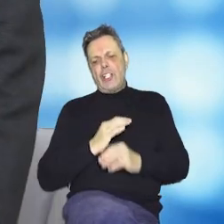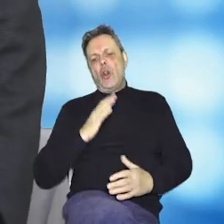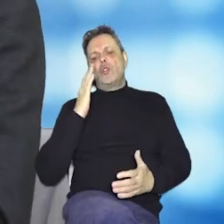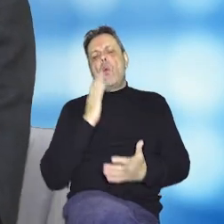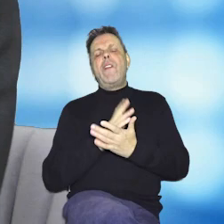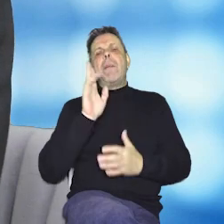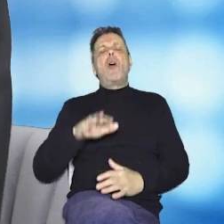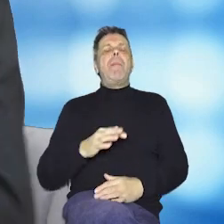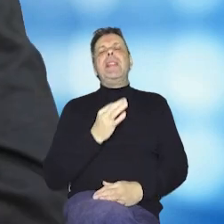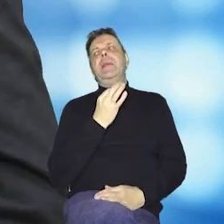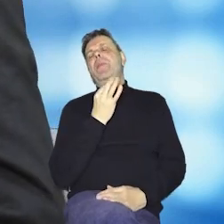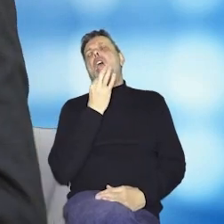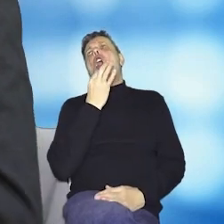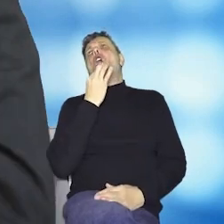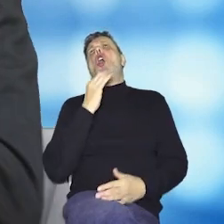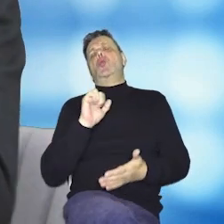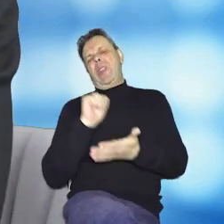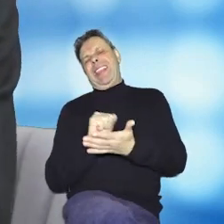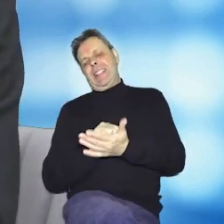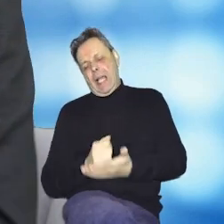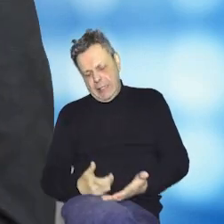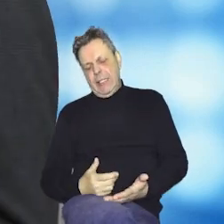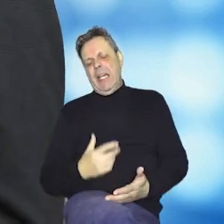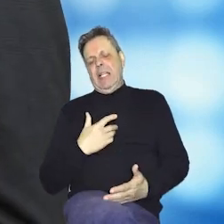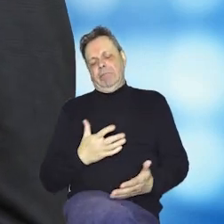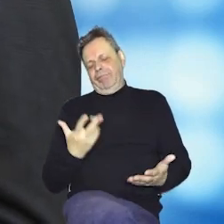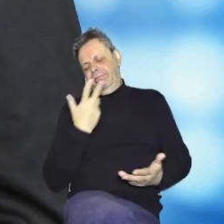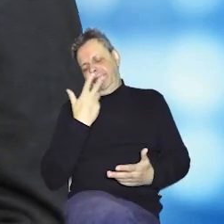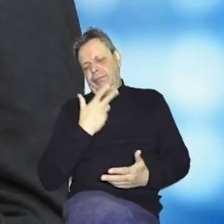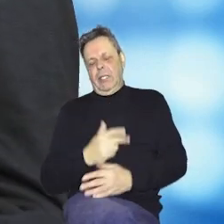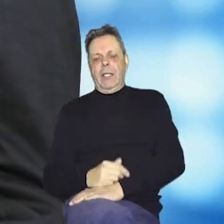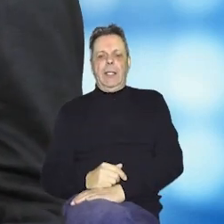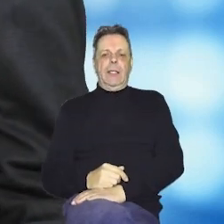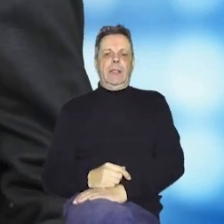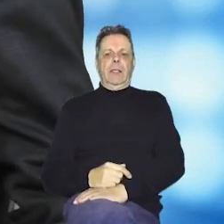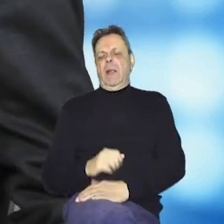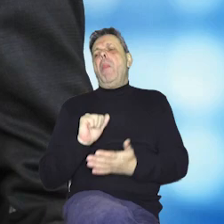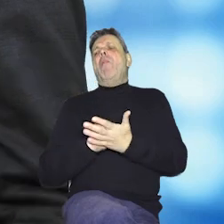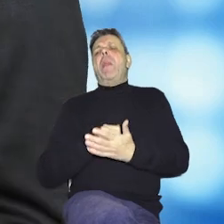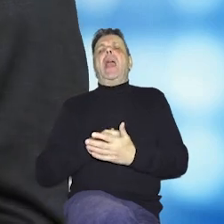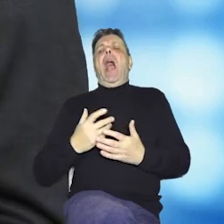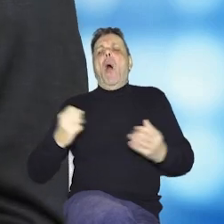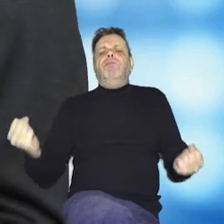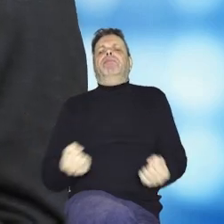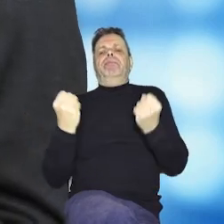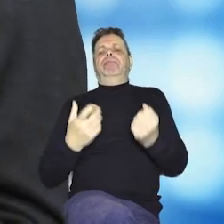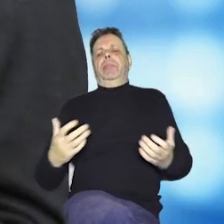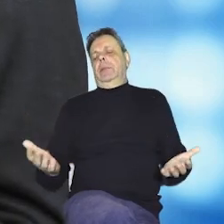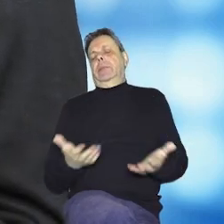neko žutilo, nekakvi skandal, da bi onda oni došli do izražaja, jer možda za